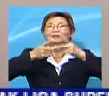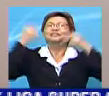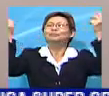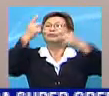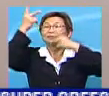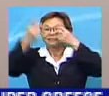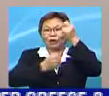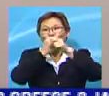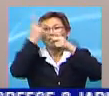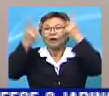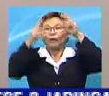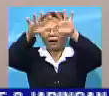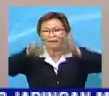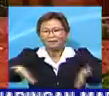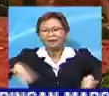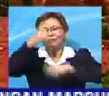2017.